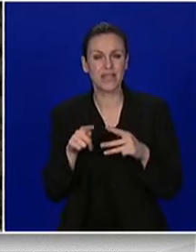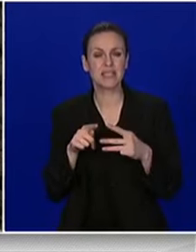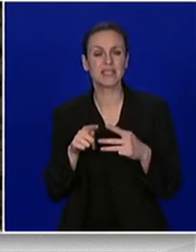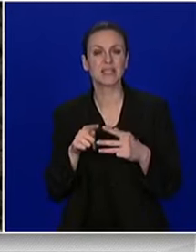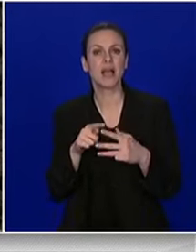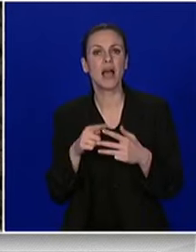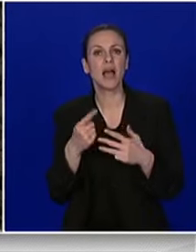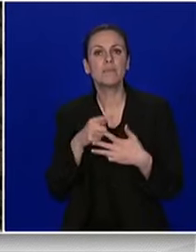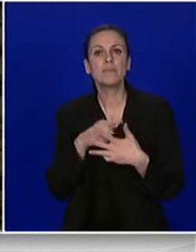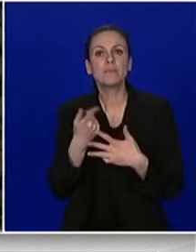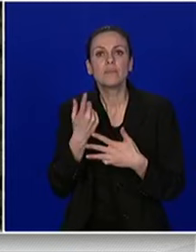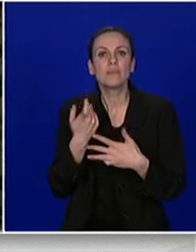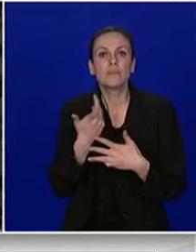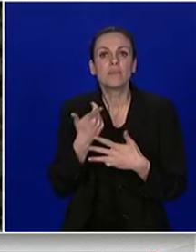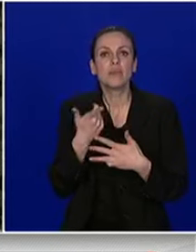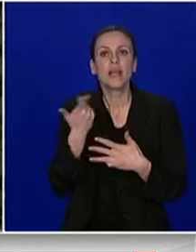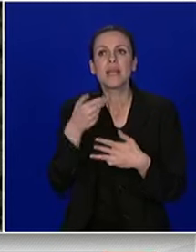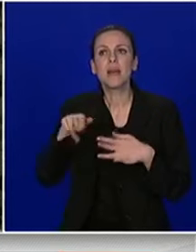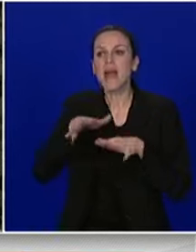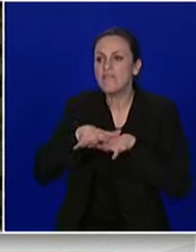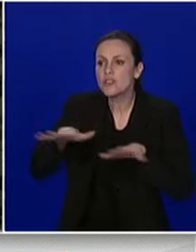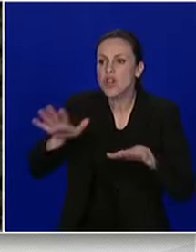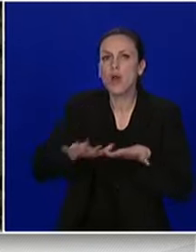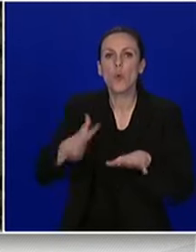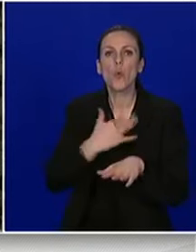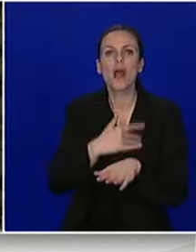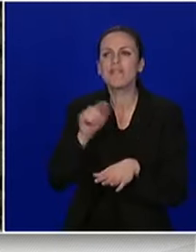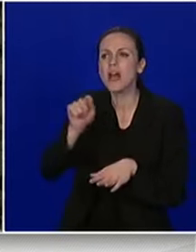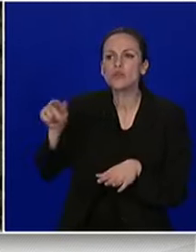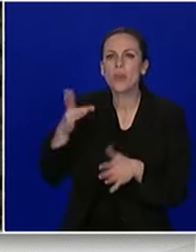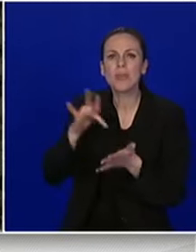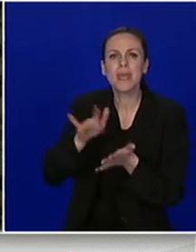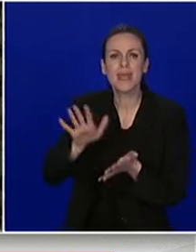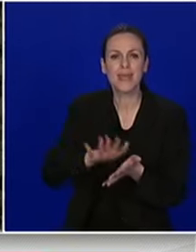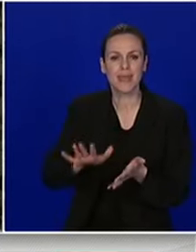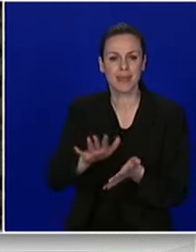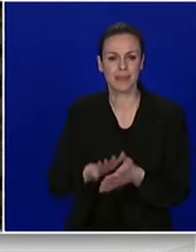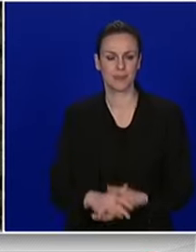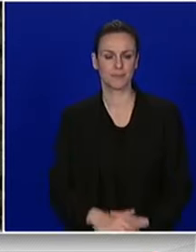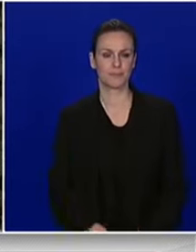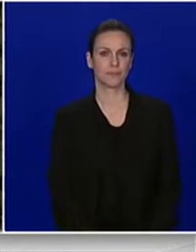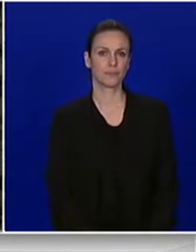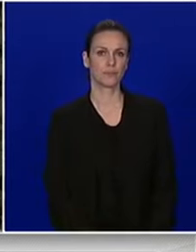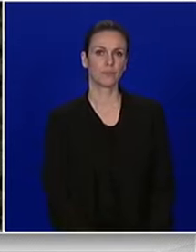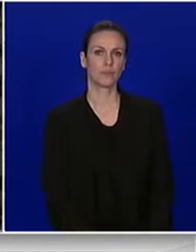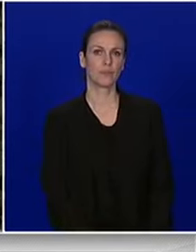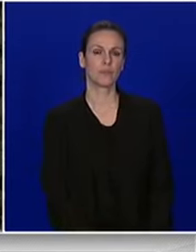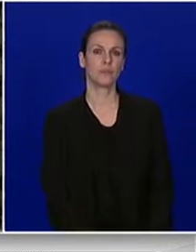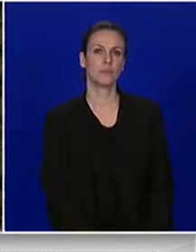gdje je taj soj po Hrvatskoj najrašireniji, ako se zna?